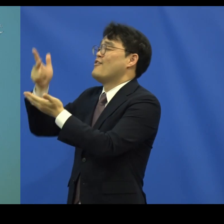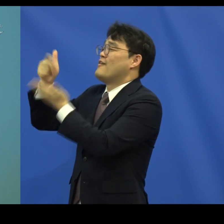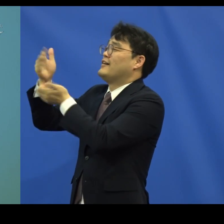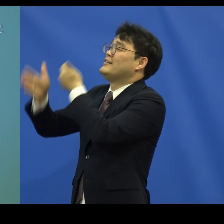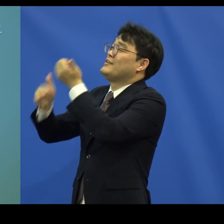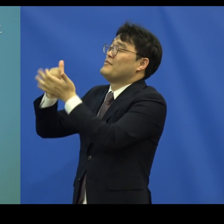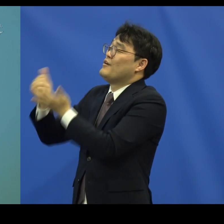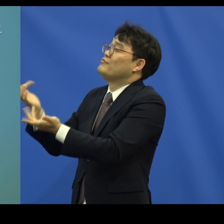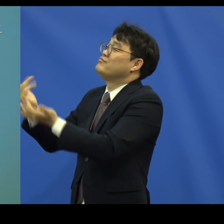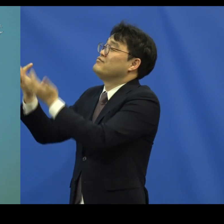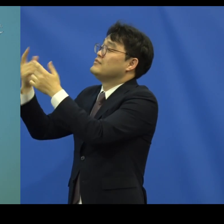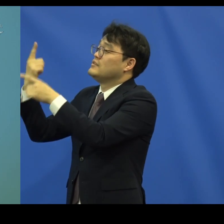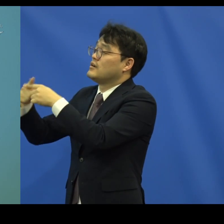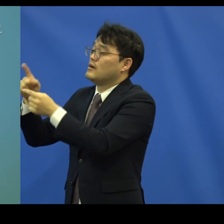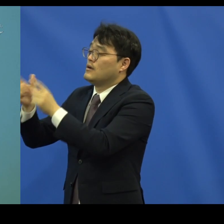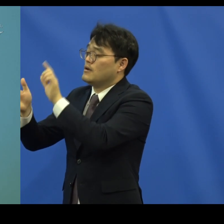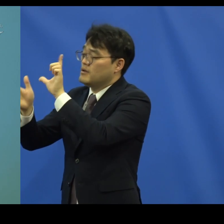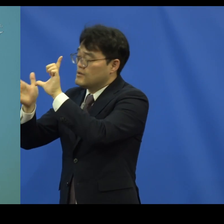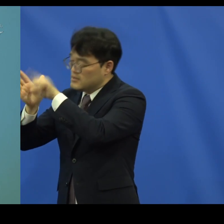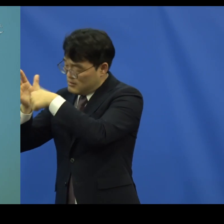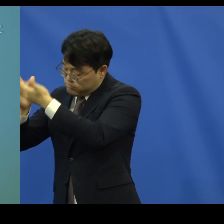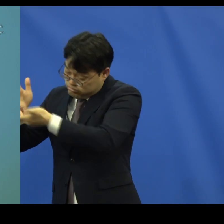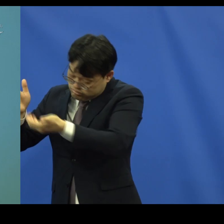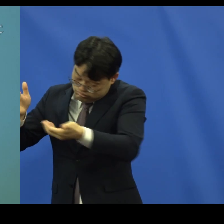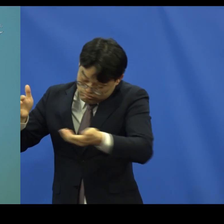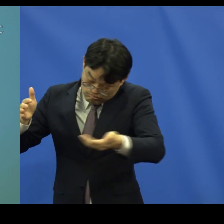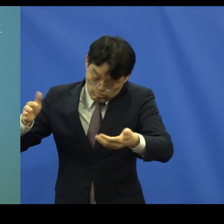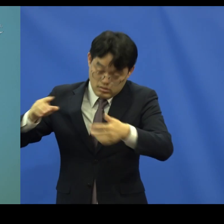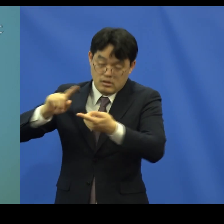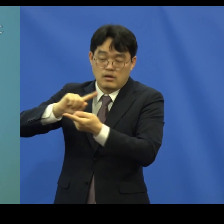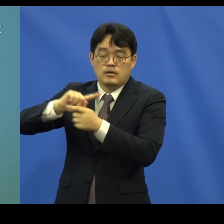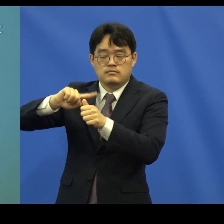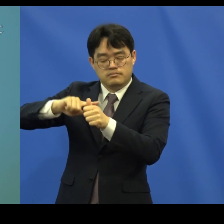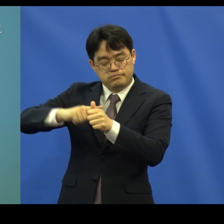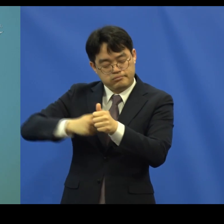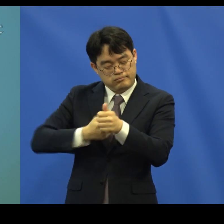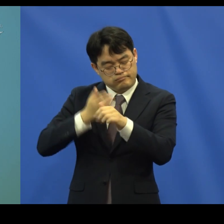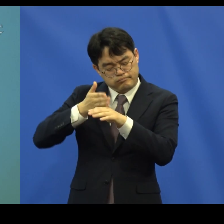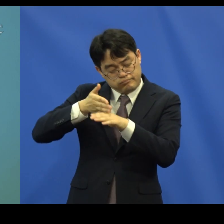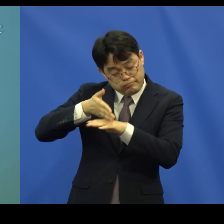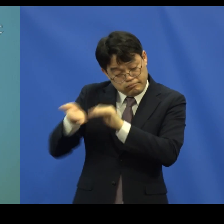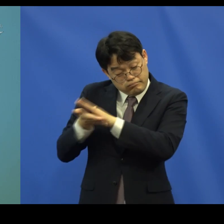자리에 우상이 들어앉는 거예요. 그러니까 우리가 여러분